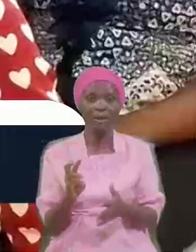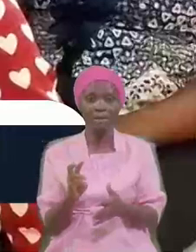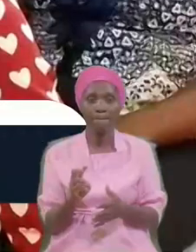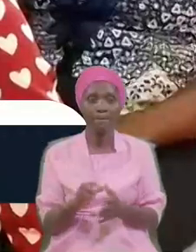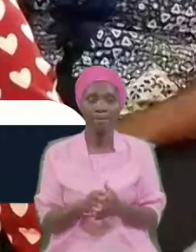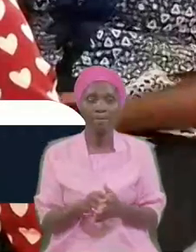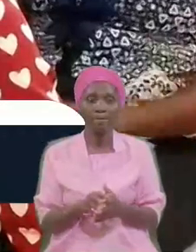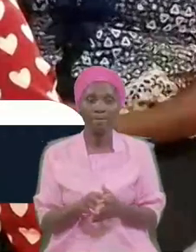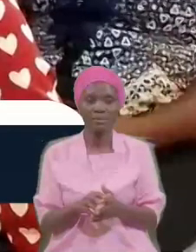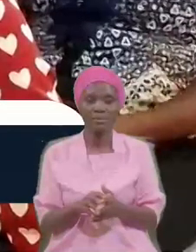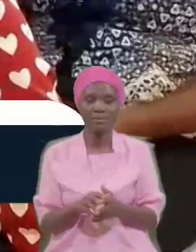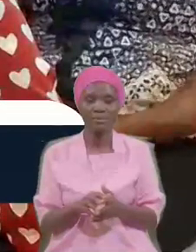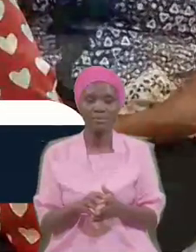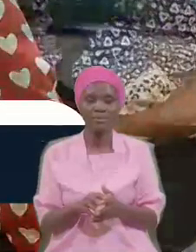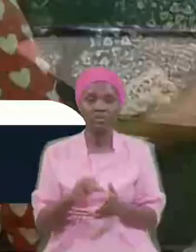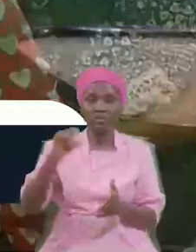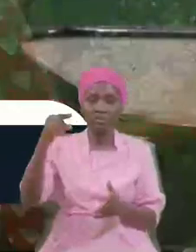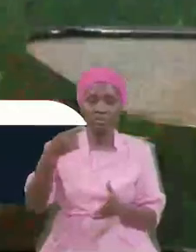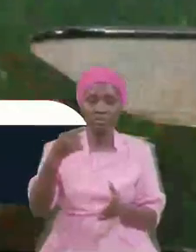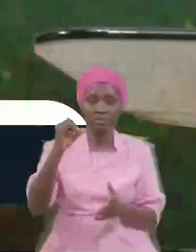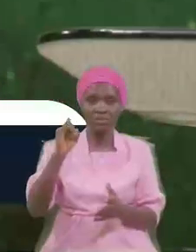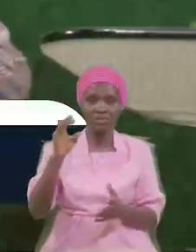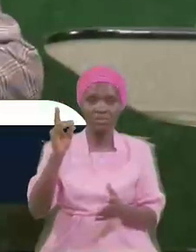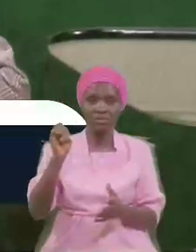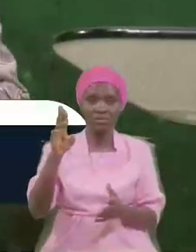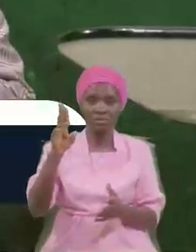Juge 6, 13.